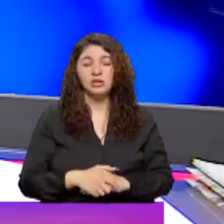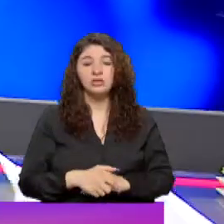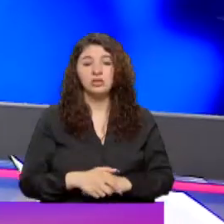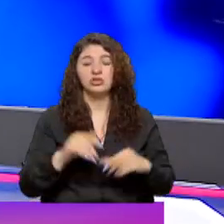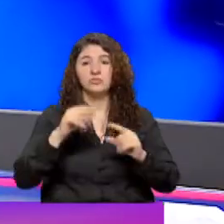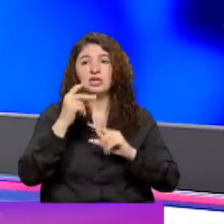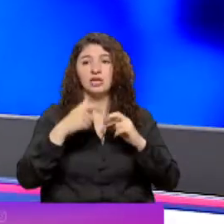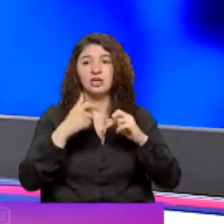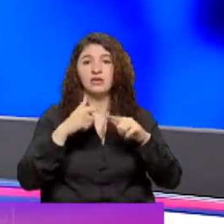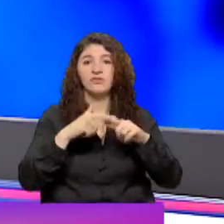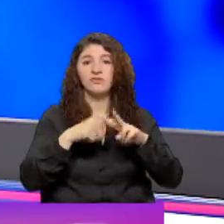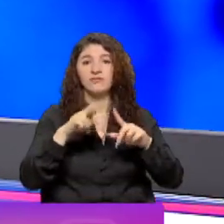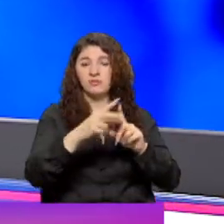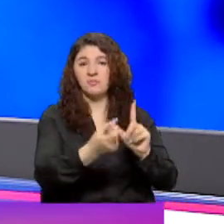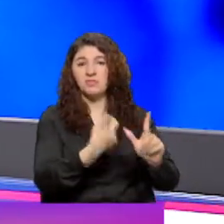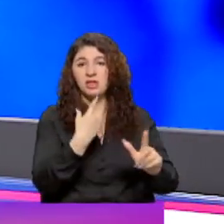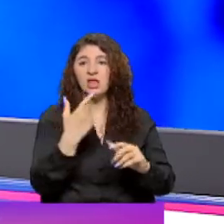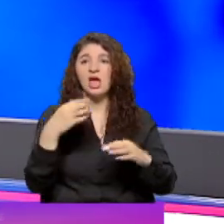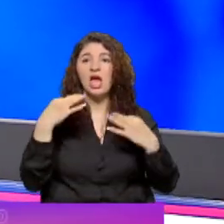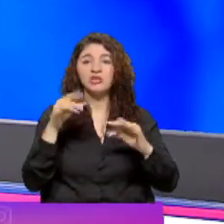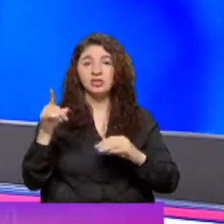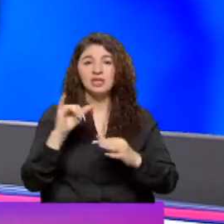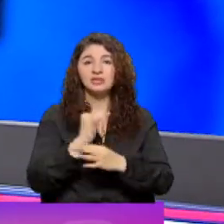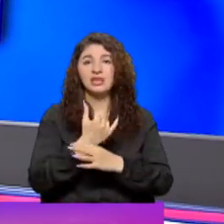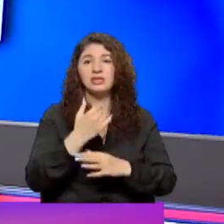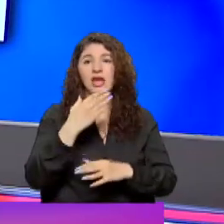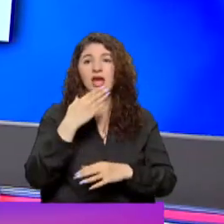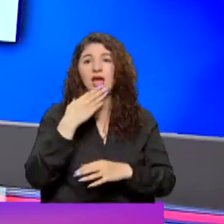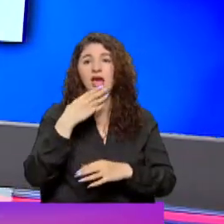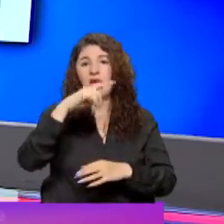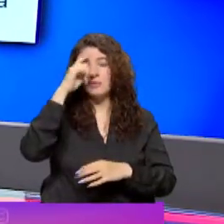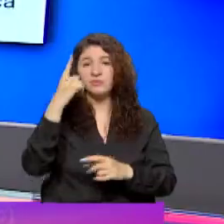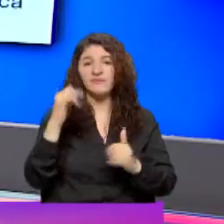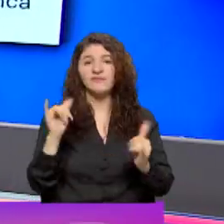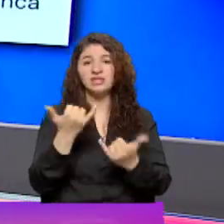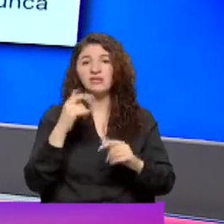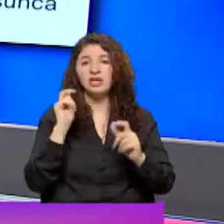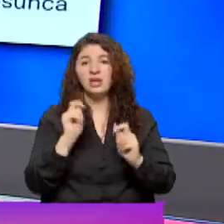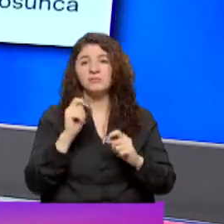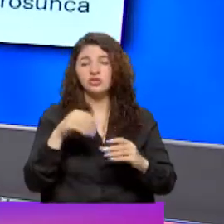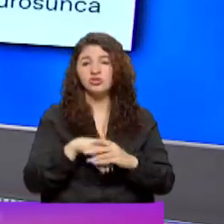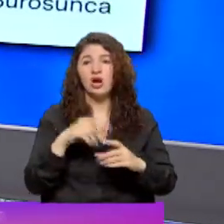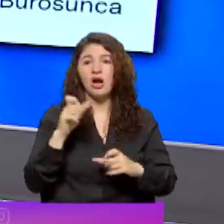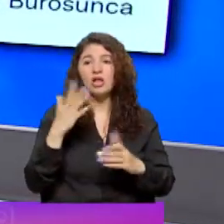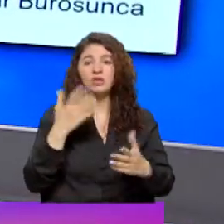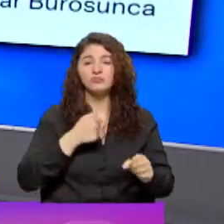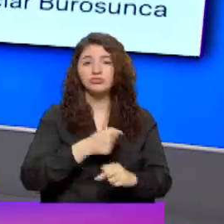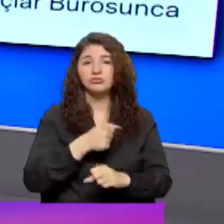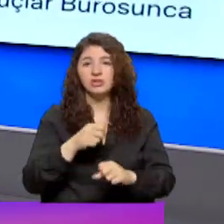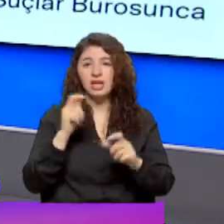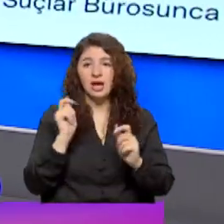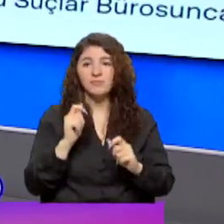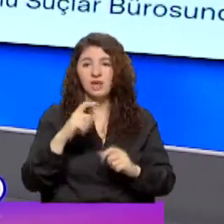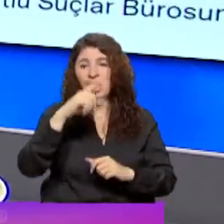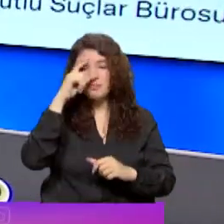Evet şimdi İrfan yollamış Eskişehir'de sanat emekçilerinin bir Festival düzenlemek için aylardır mücadele